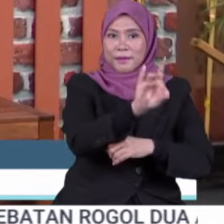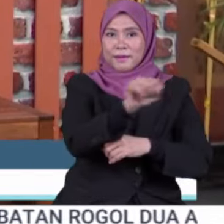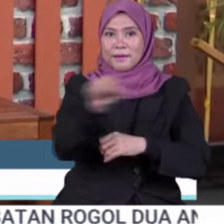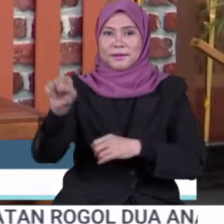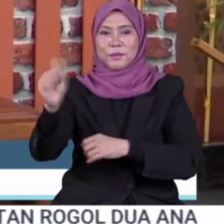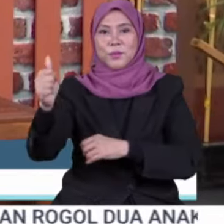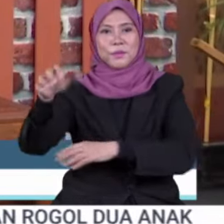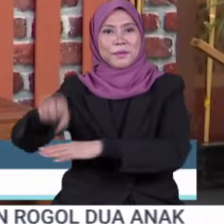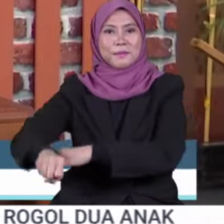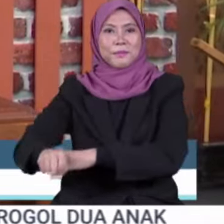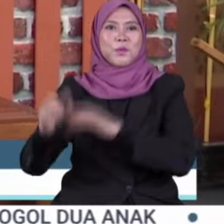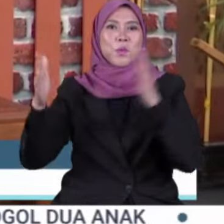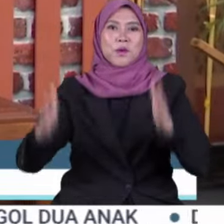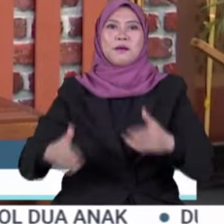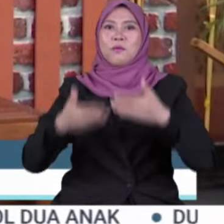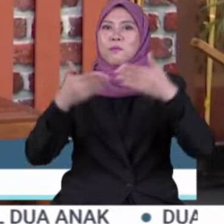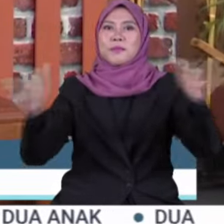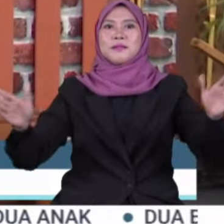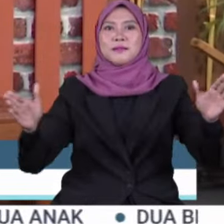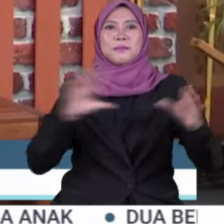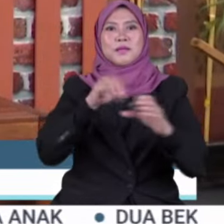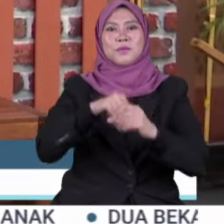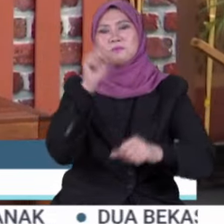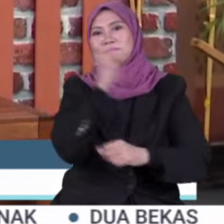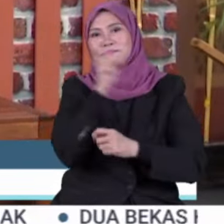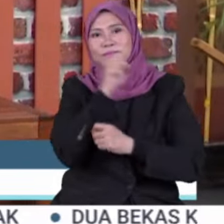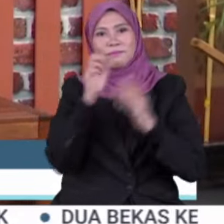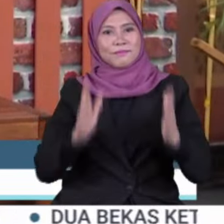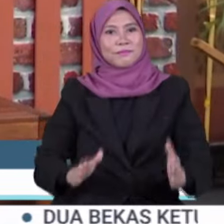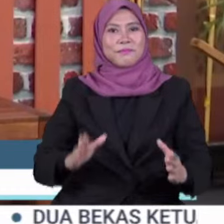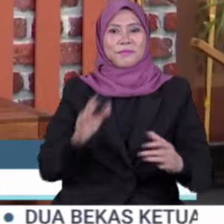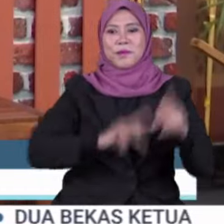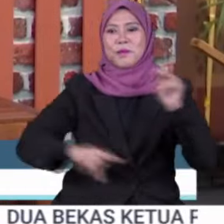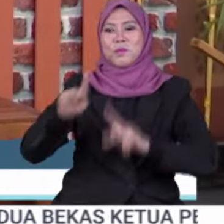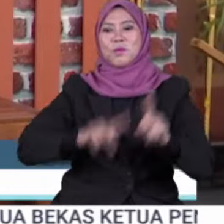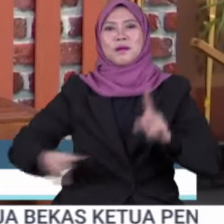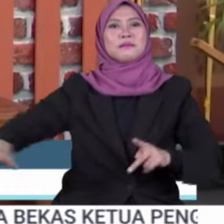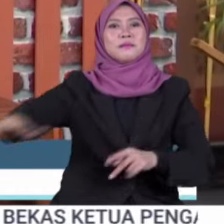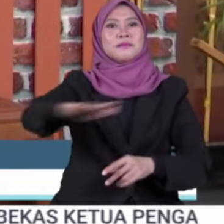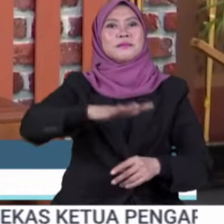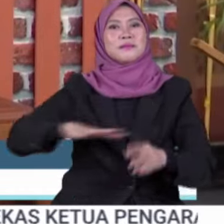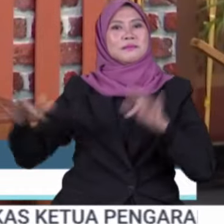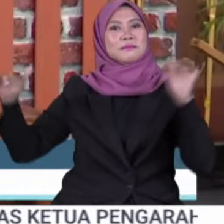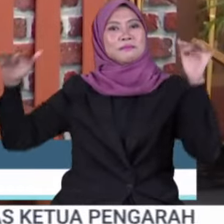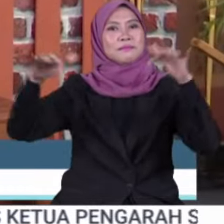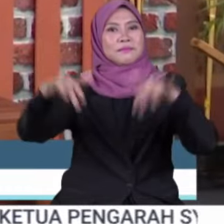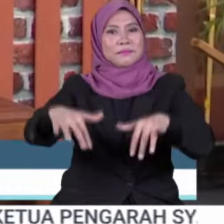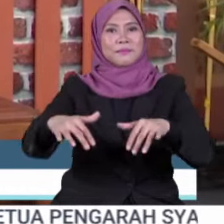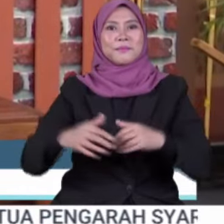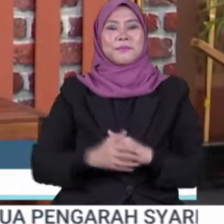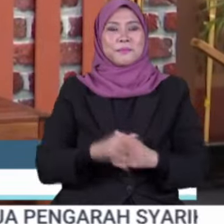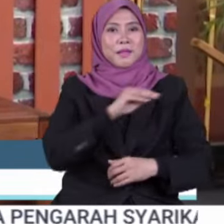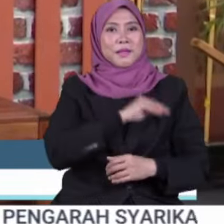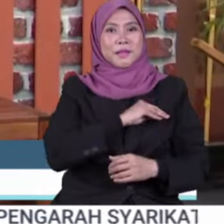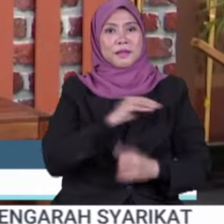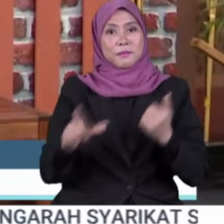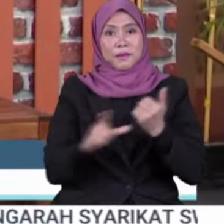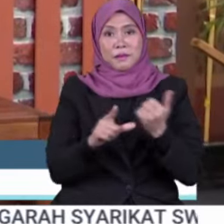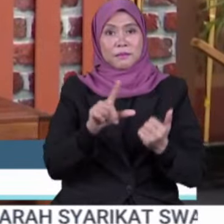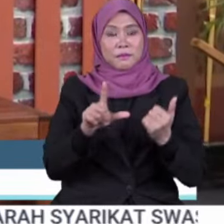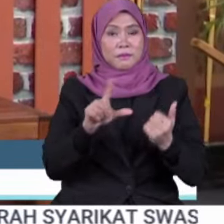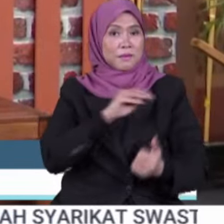malam untuk orang ramai termasuk artis, penggiat seni dan juga penduduk sekitar lembah pantai ini. Menteri dan timbalan menteri